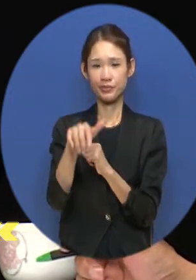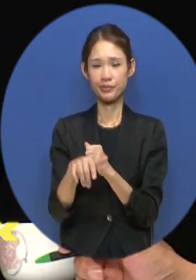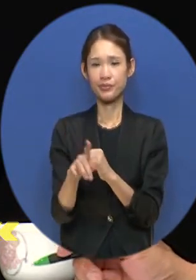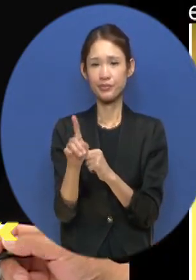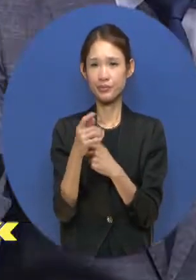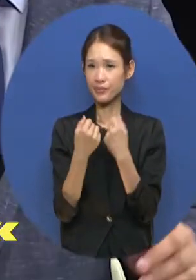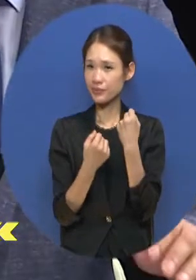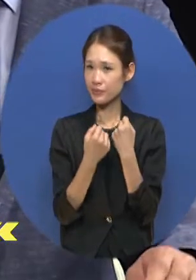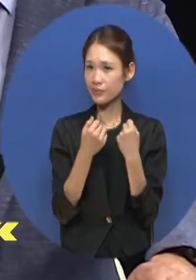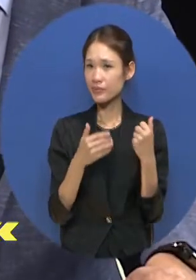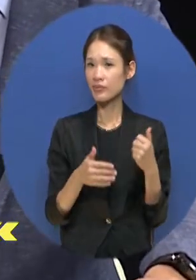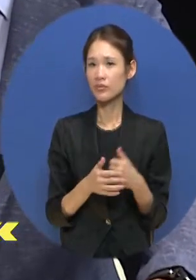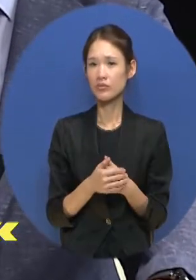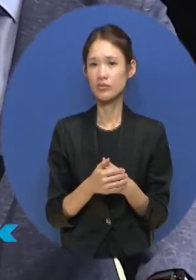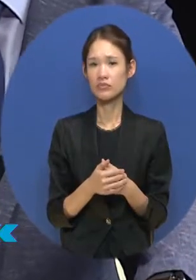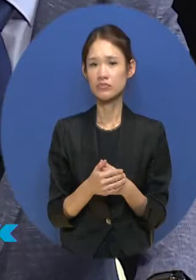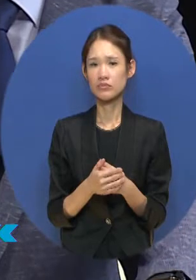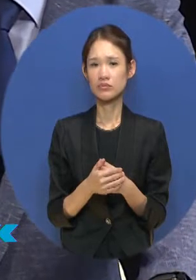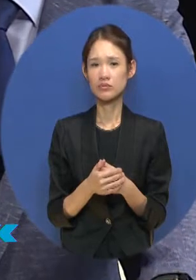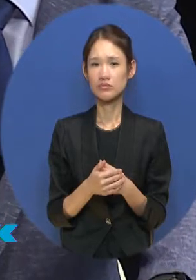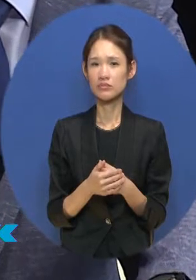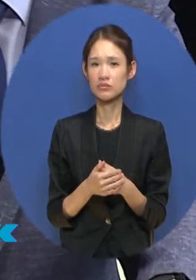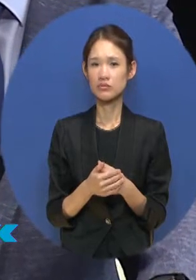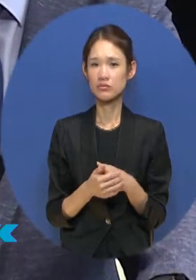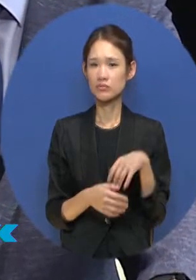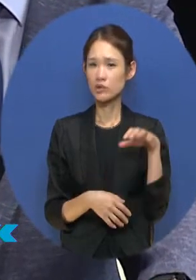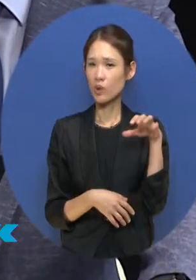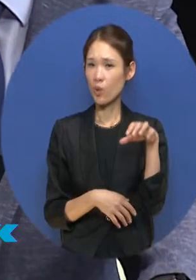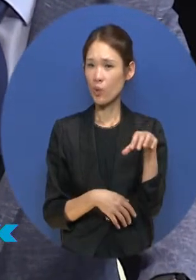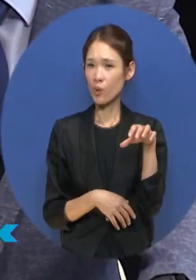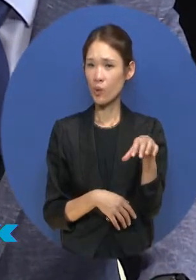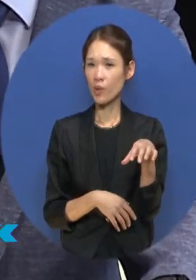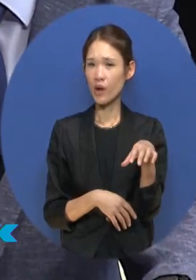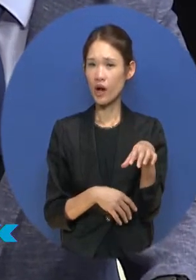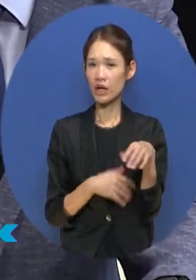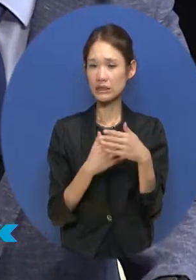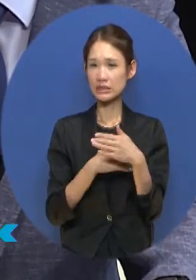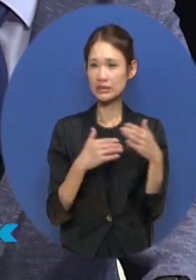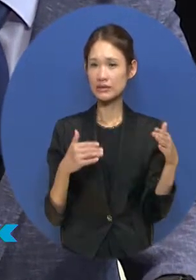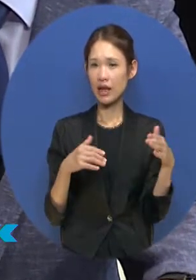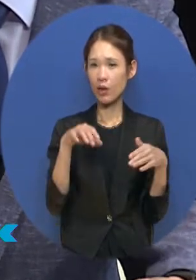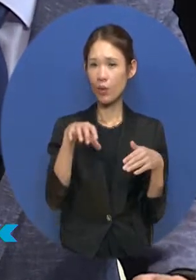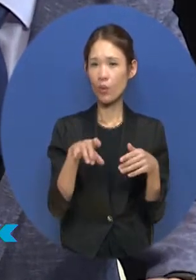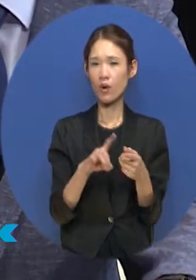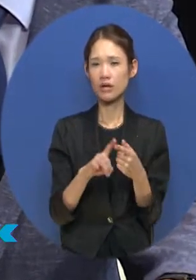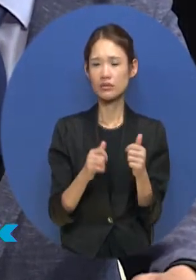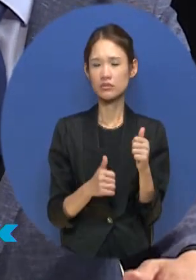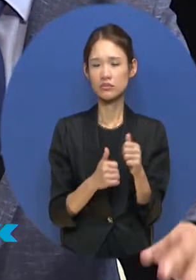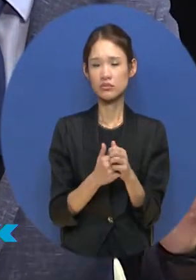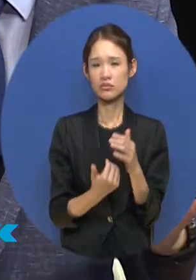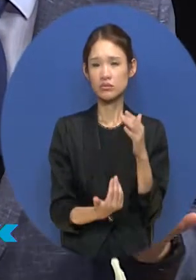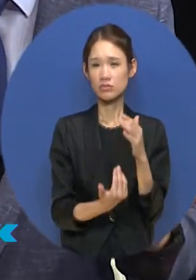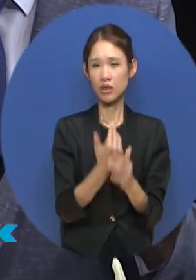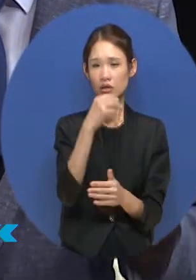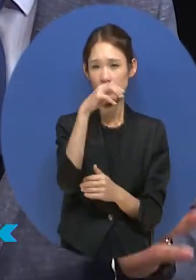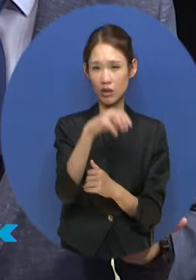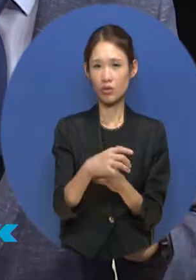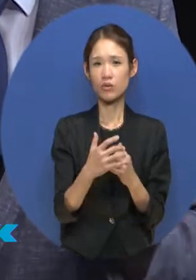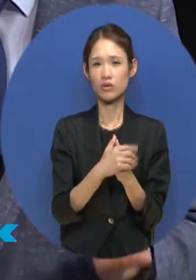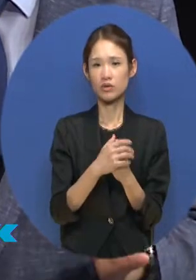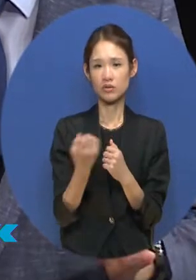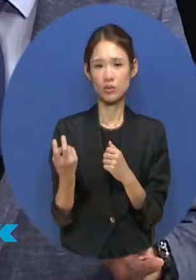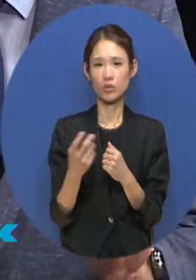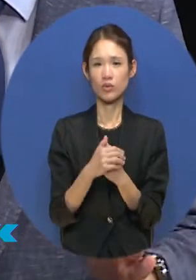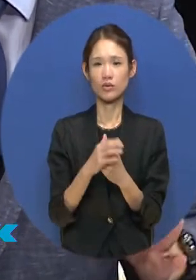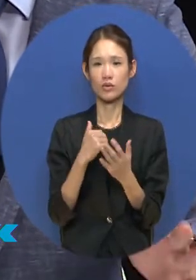우리 글쎄요. 네. 공간, 실내 공간에 따라서 그 발생원과 또 그